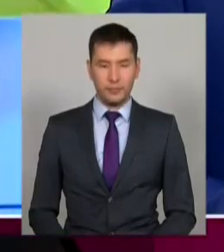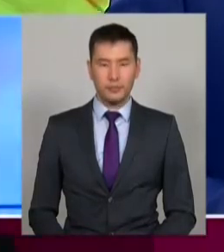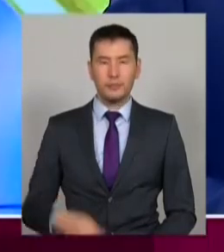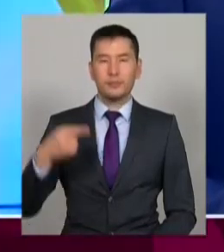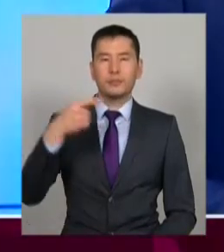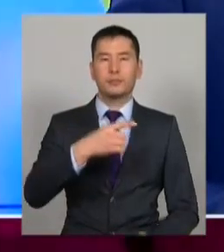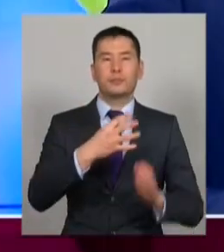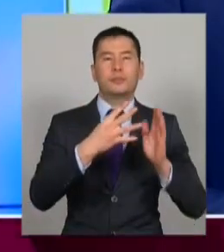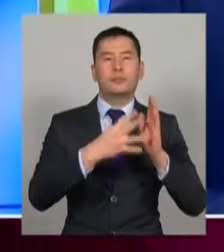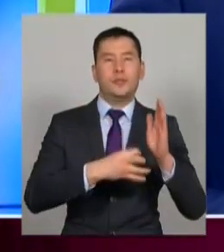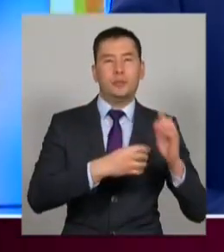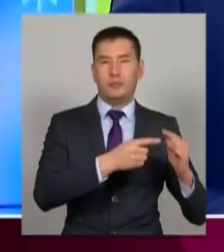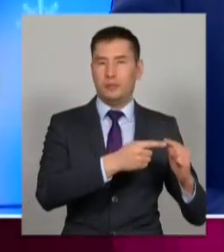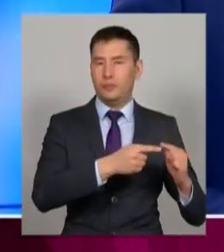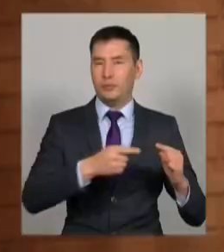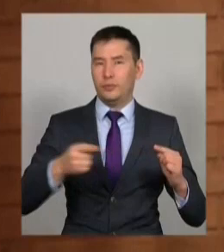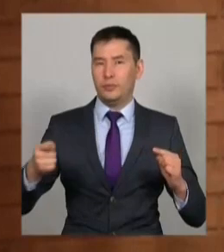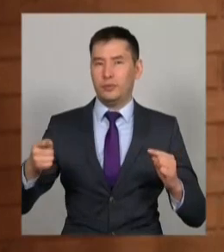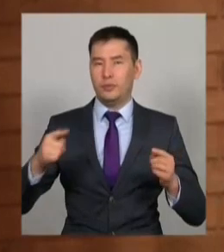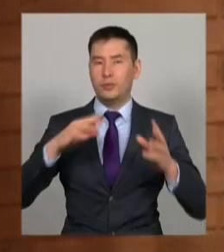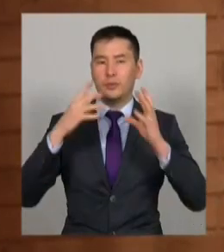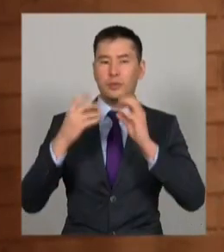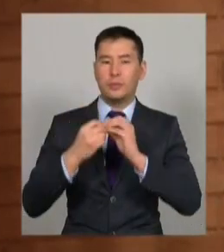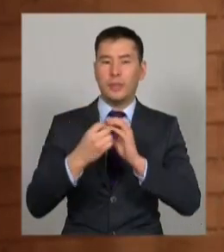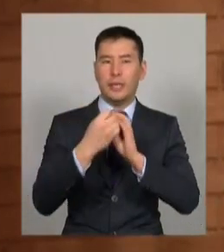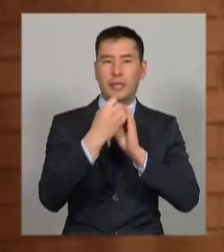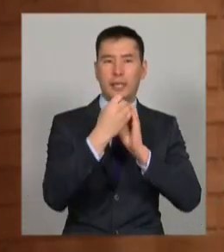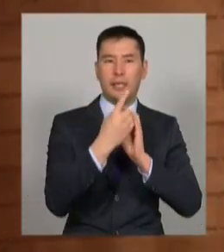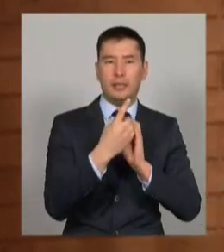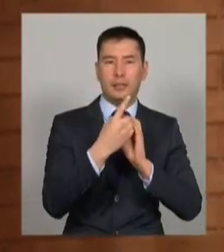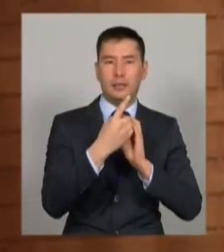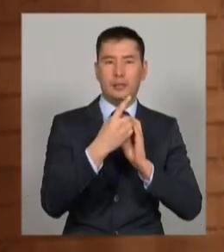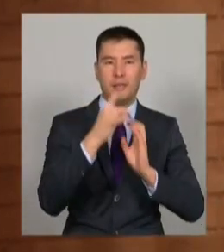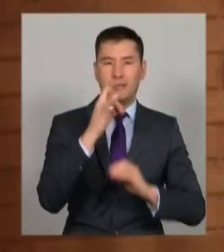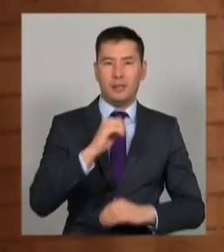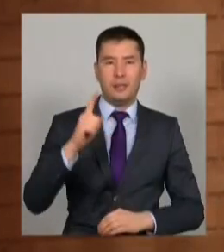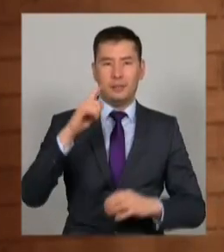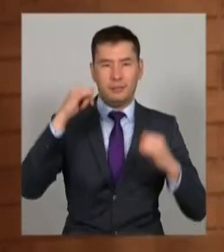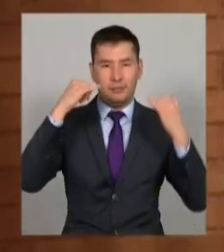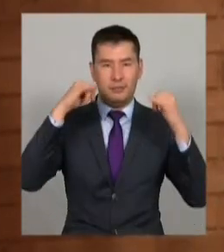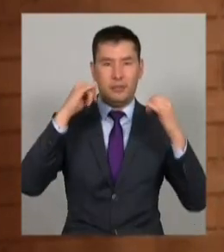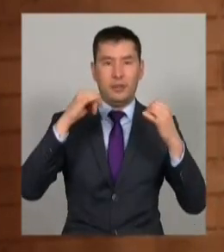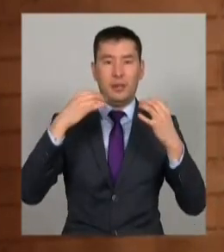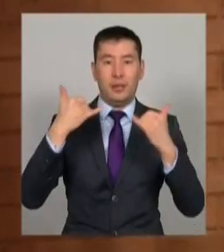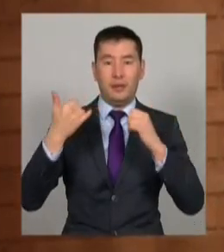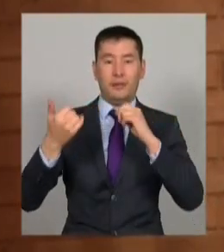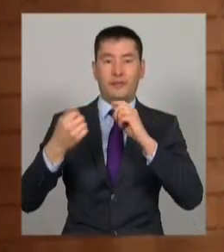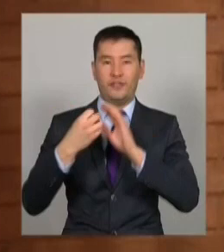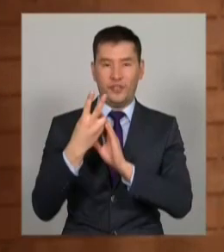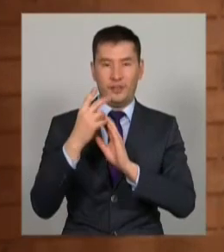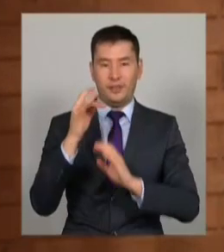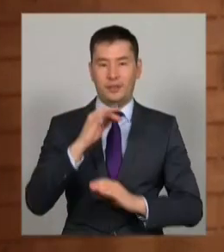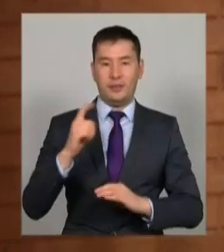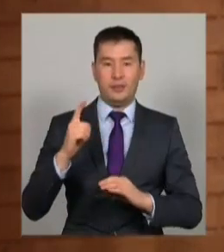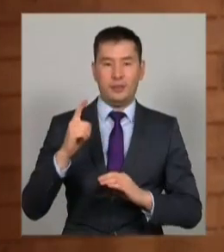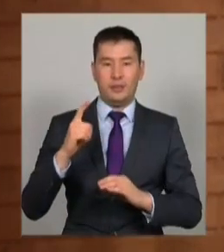1900-ден бер қарай 11 сиыр жылы өтіп, міне 12-ші сиыр жылы келіп жатыр. Тарихта 36-48